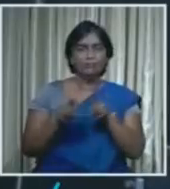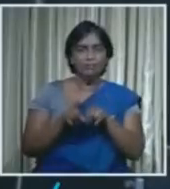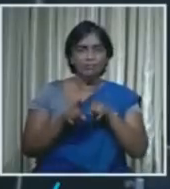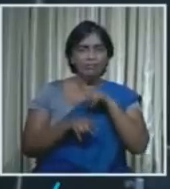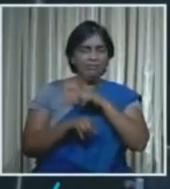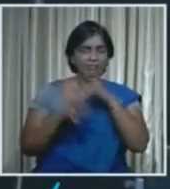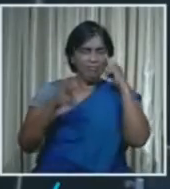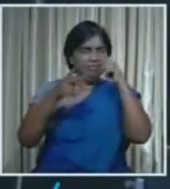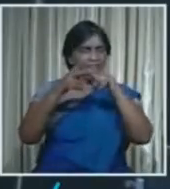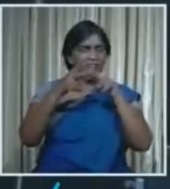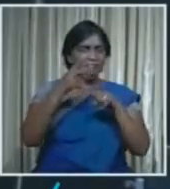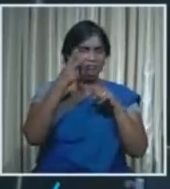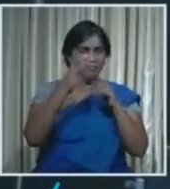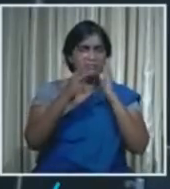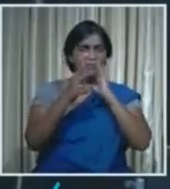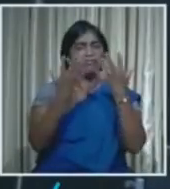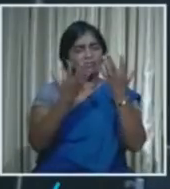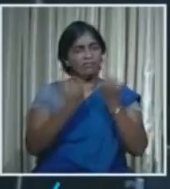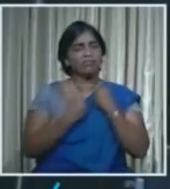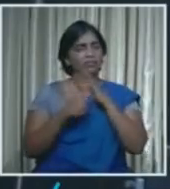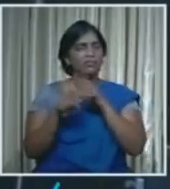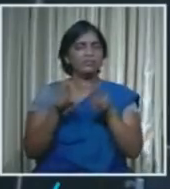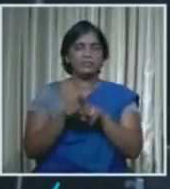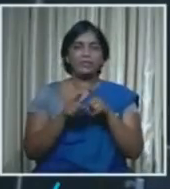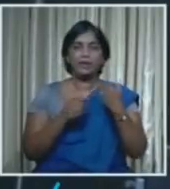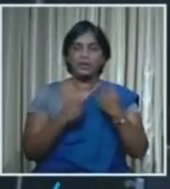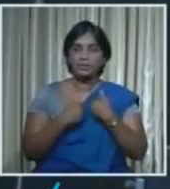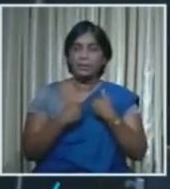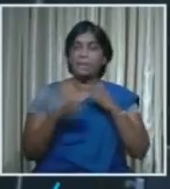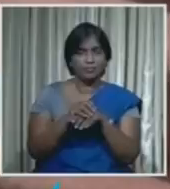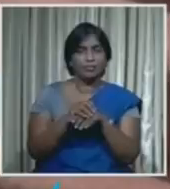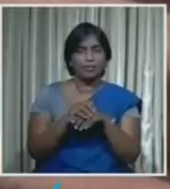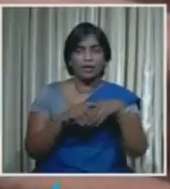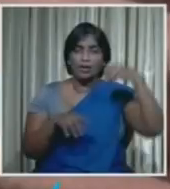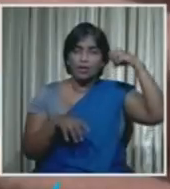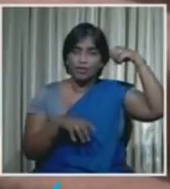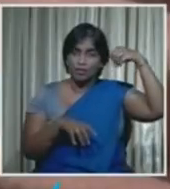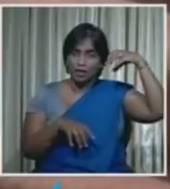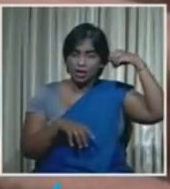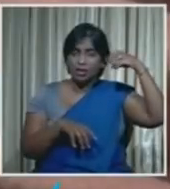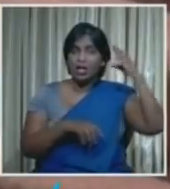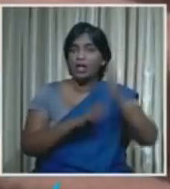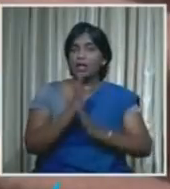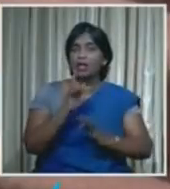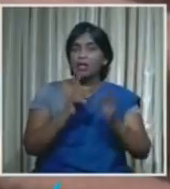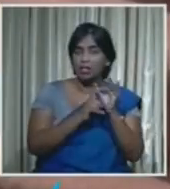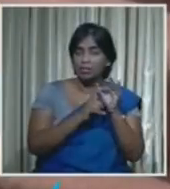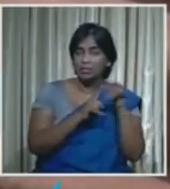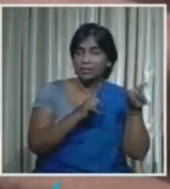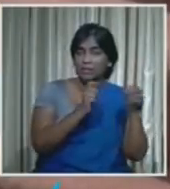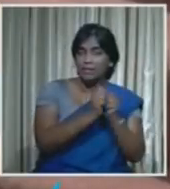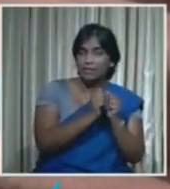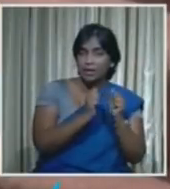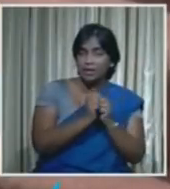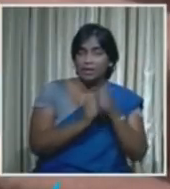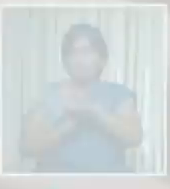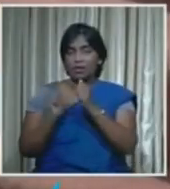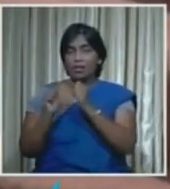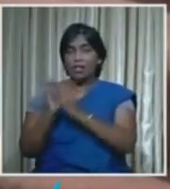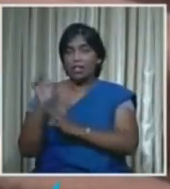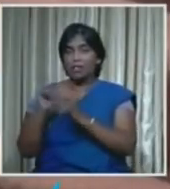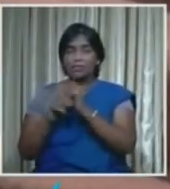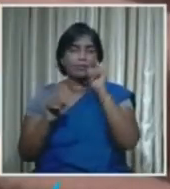අංශ දෙකටම විදේශ ආයෝජන අවශ්‍යයි අපේ පාලනේ තියාගෙන විදුලි බල ඇමතිතුමා කරන වැඩේ දන්නේ නැහැ බල ශක්තිය ඇමතිතුමා කරන